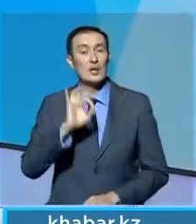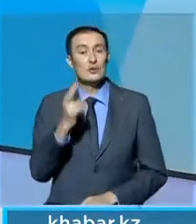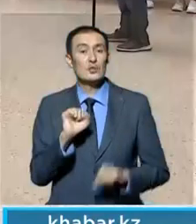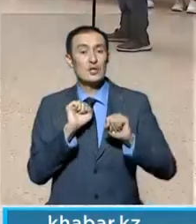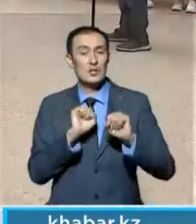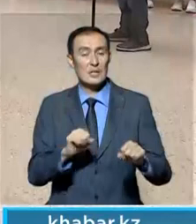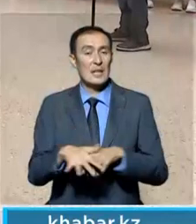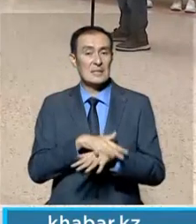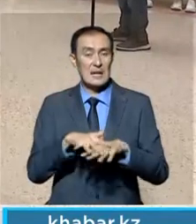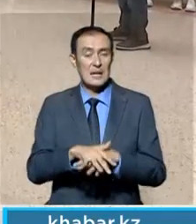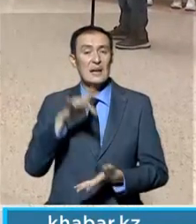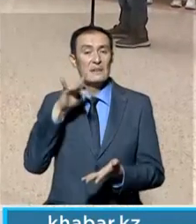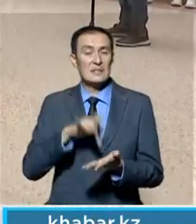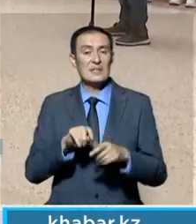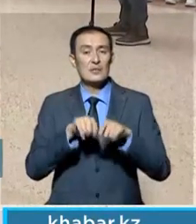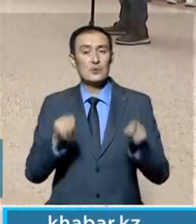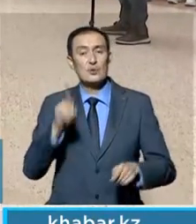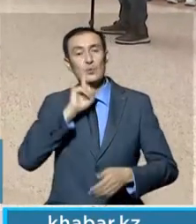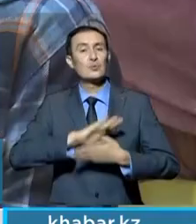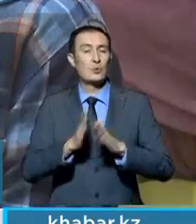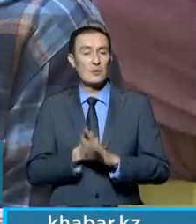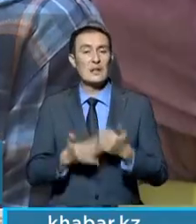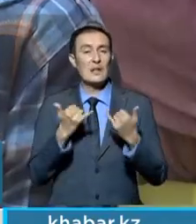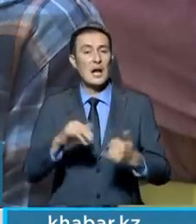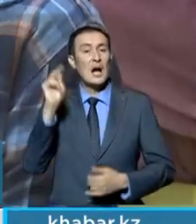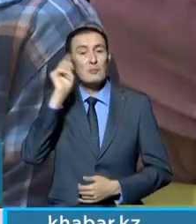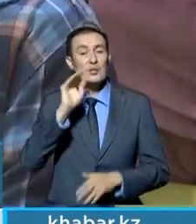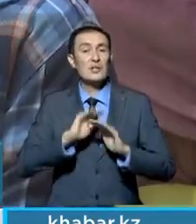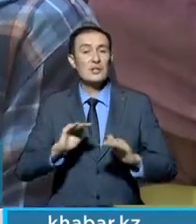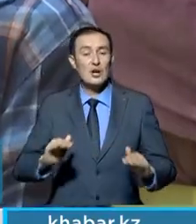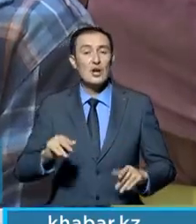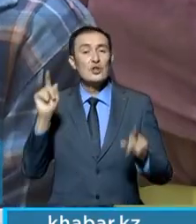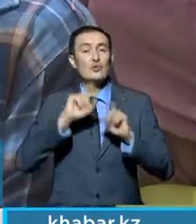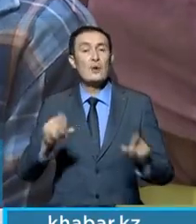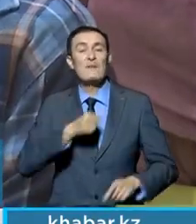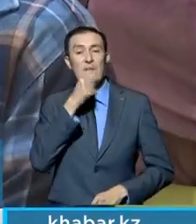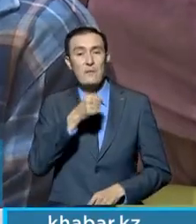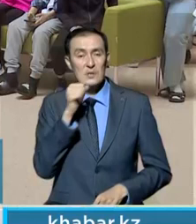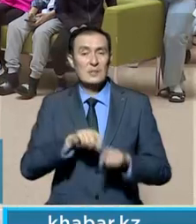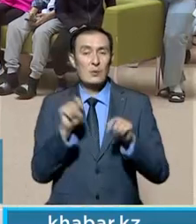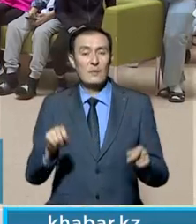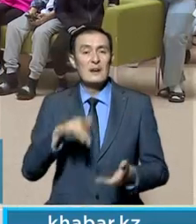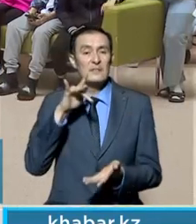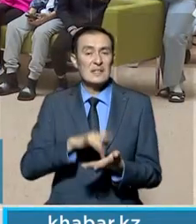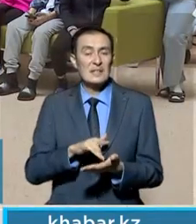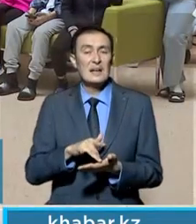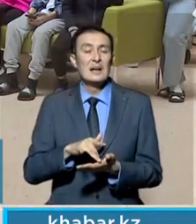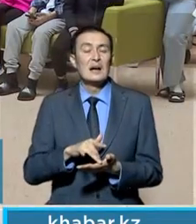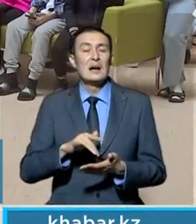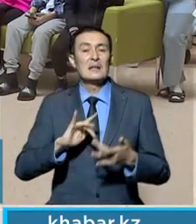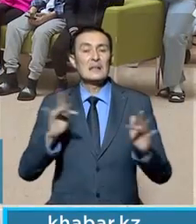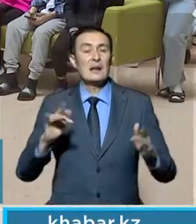и социальной защиты населения. Здесь созданы все условия для обучения детей школьного возраста. Открытый при центре